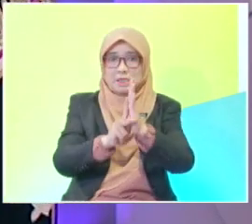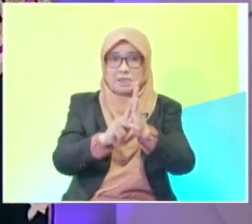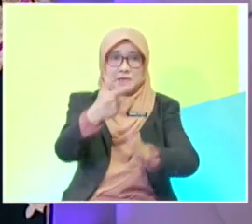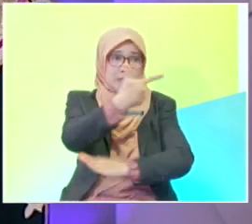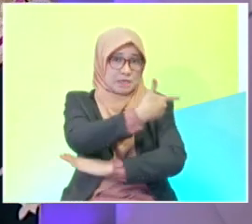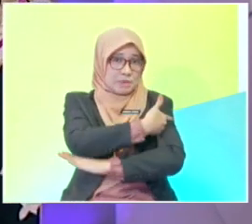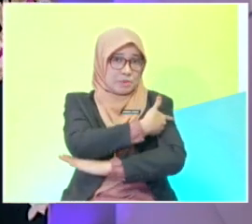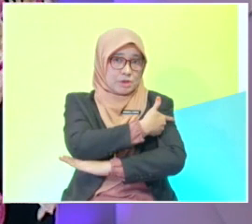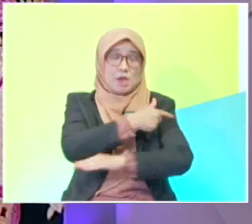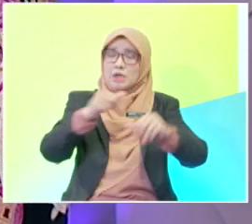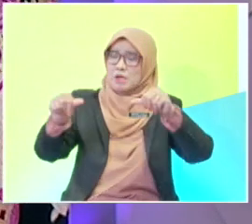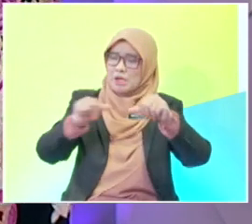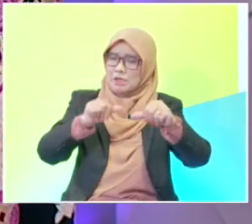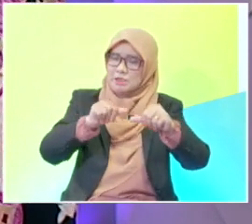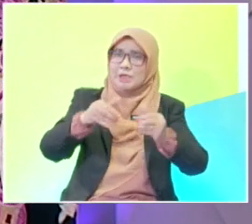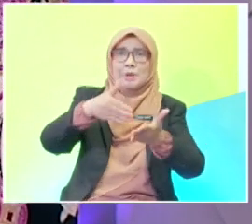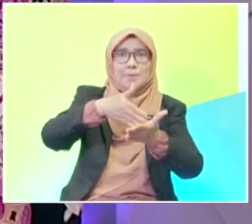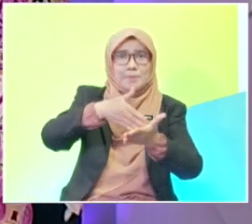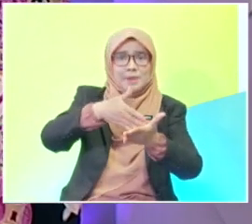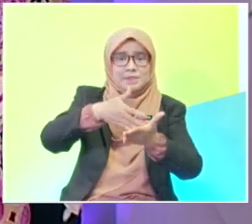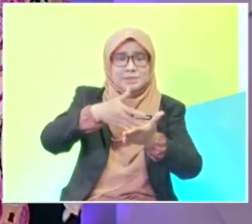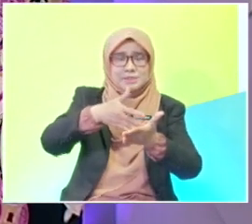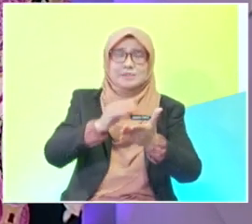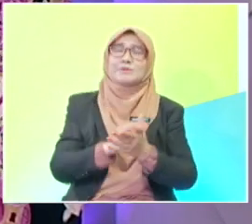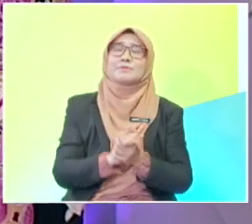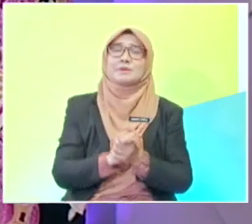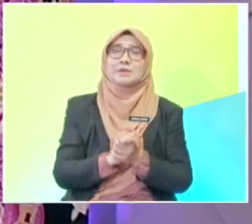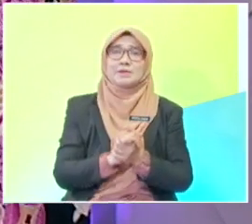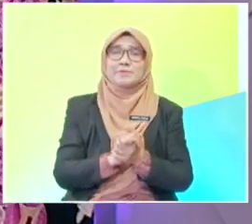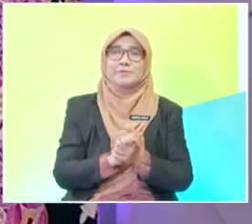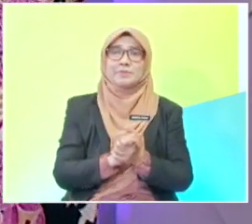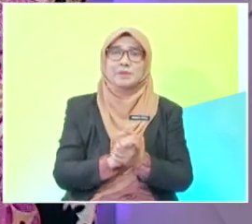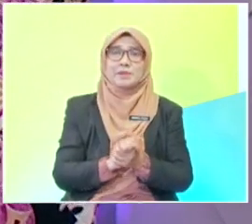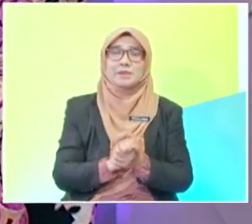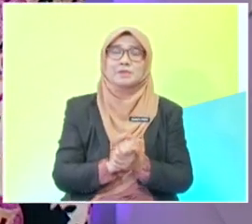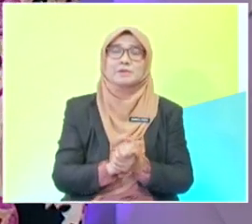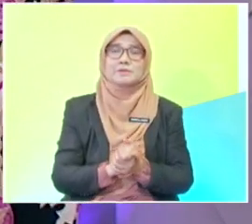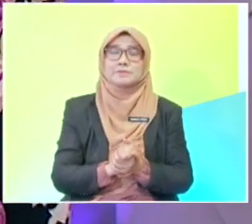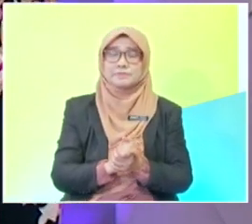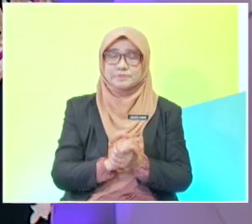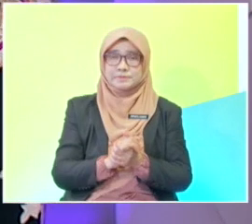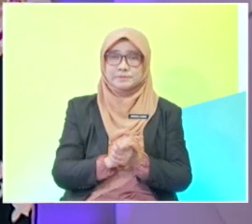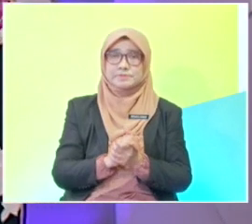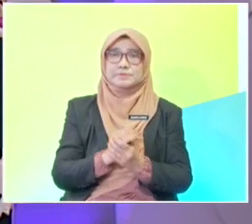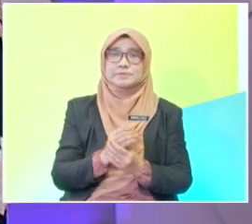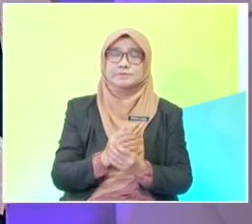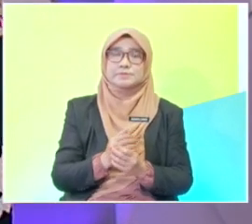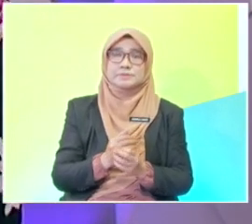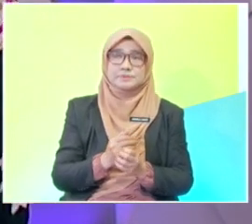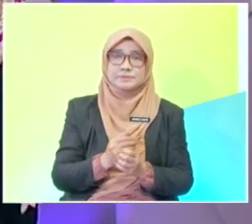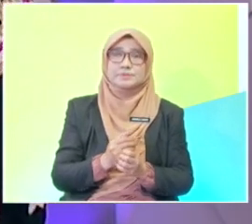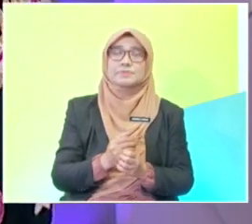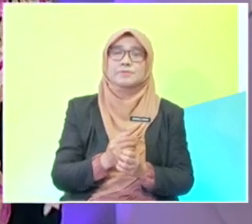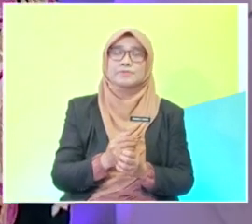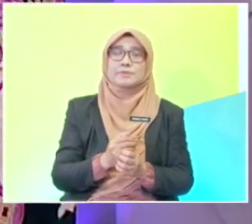keimunan pasif dan yang mana keimunan aktif dia bersifat berpanjangan dan keimunan pasif bersifat